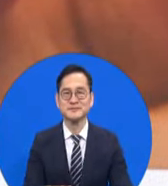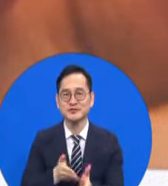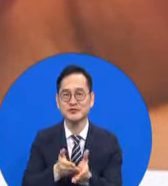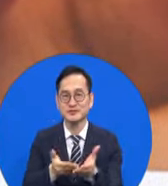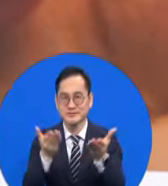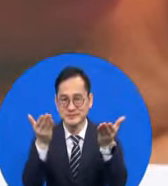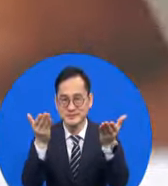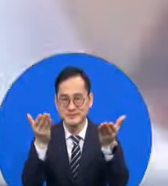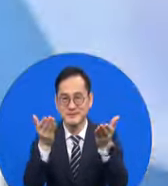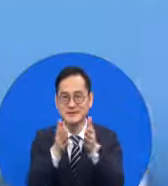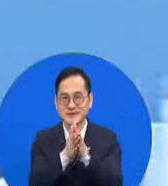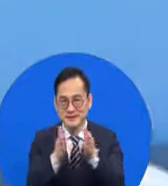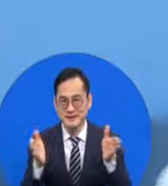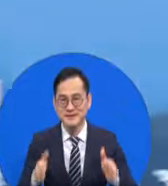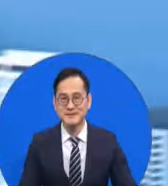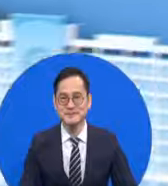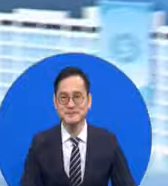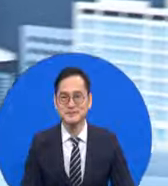남자였습니다.